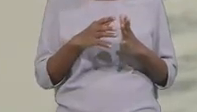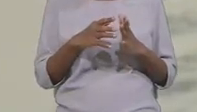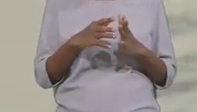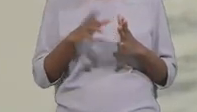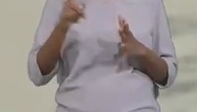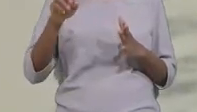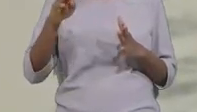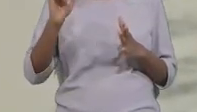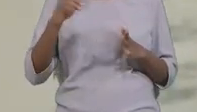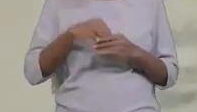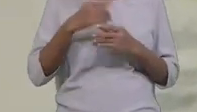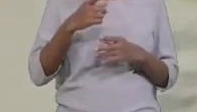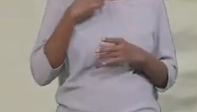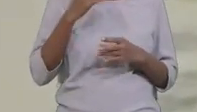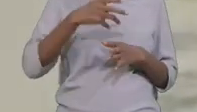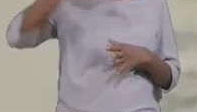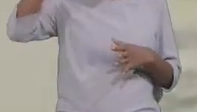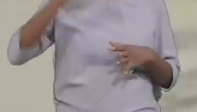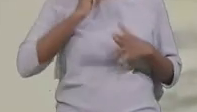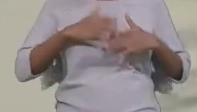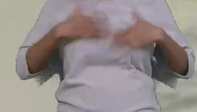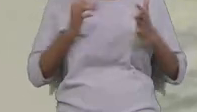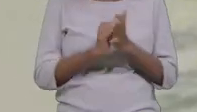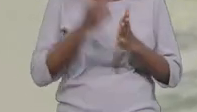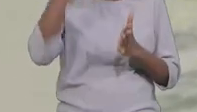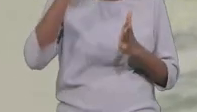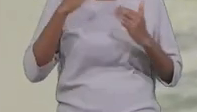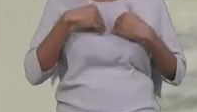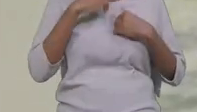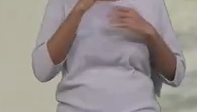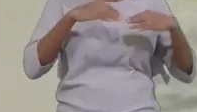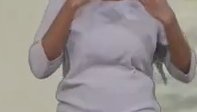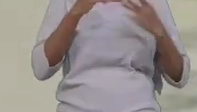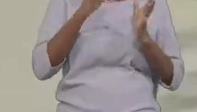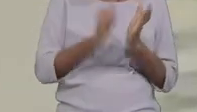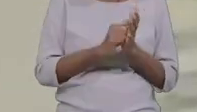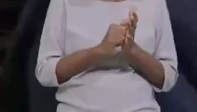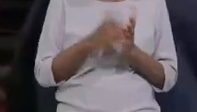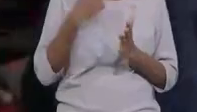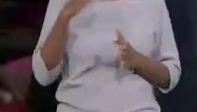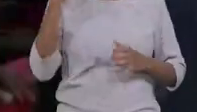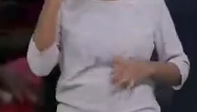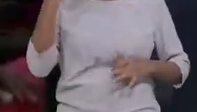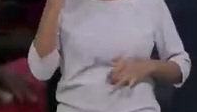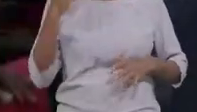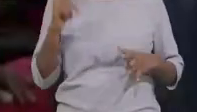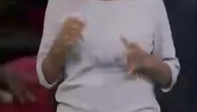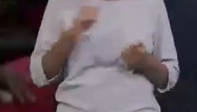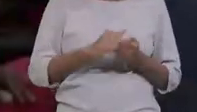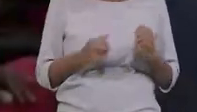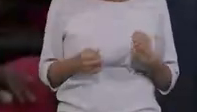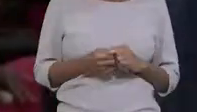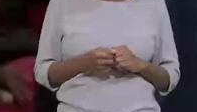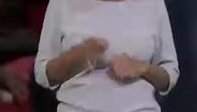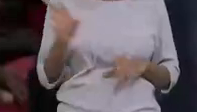la proie entre les mains d'un lion, ne confesse pas cela. Dieu ne t'a pas donné cela. Les maladies,